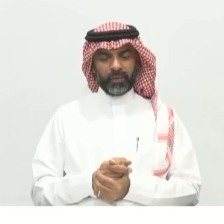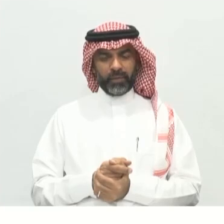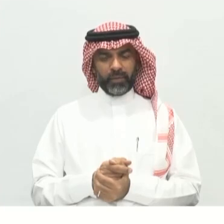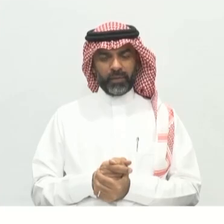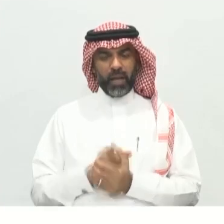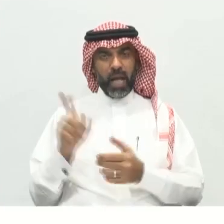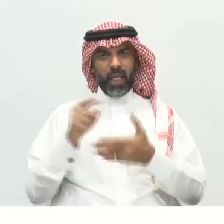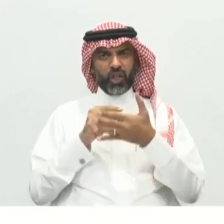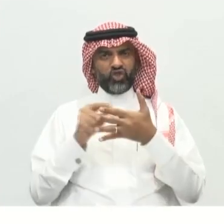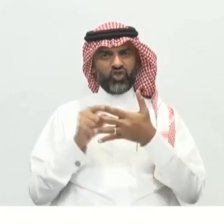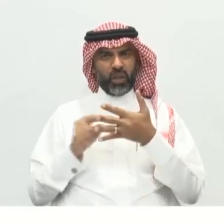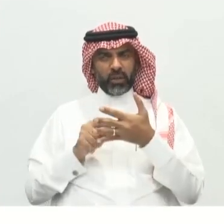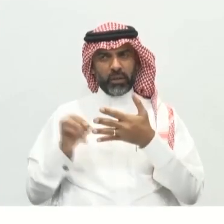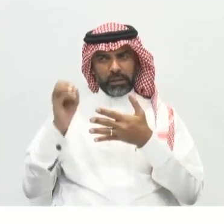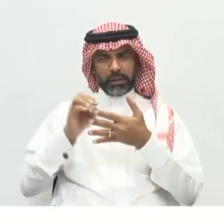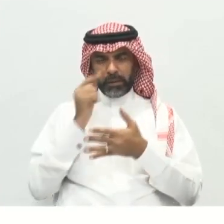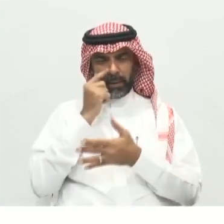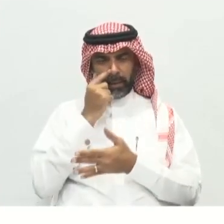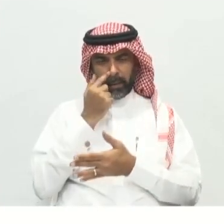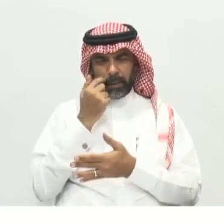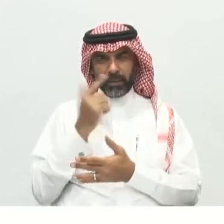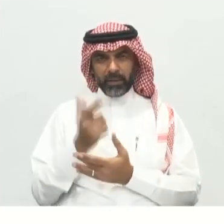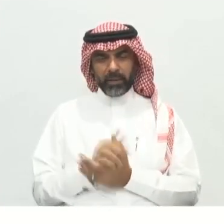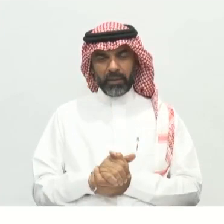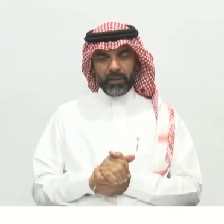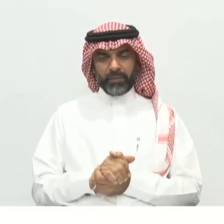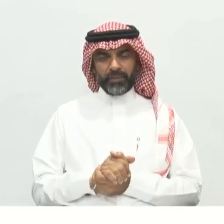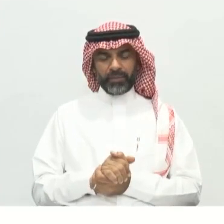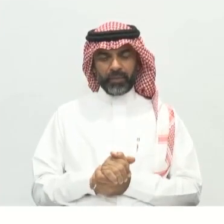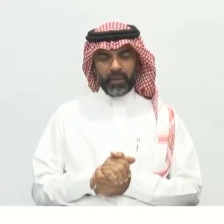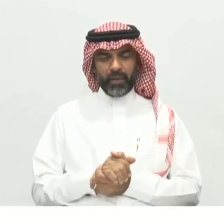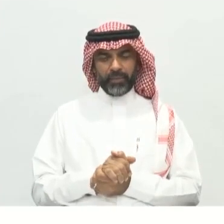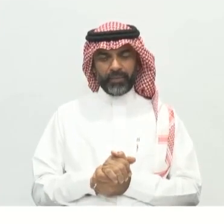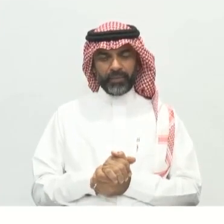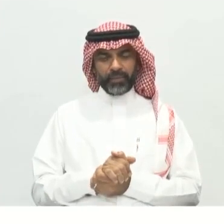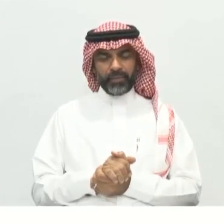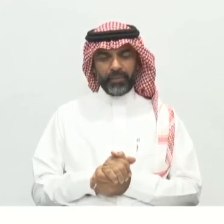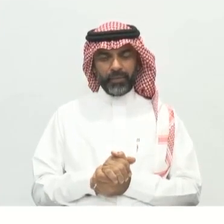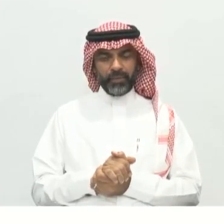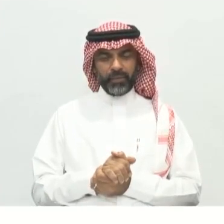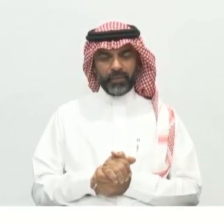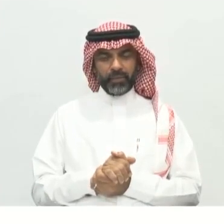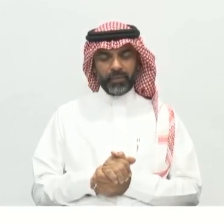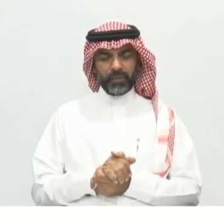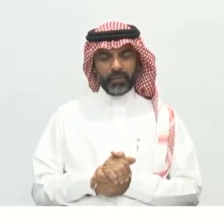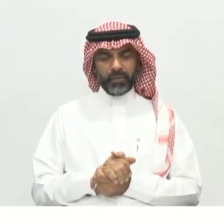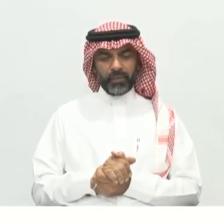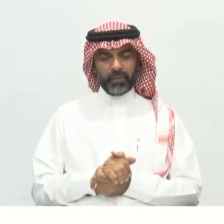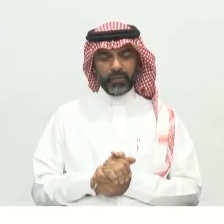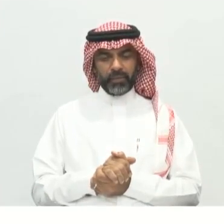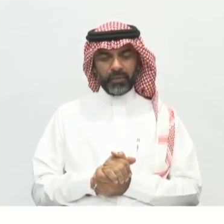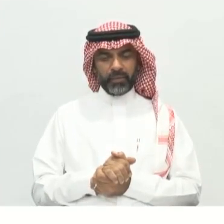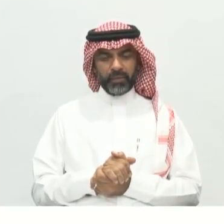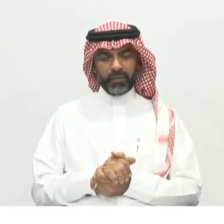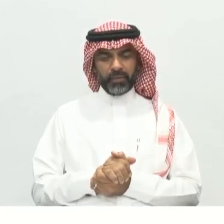متغير قرار متغير القرار سيكون من اي نوع احسنتم من نوع العدد الصحيح لكتابه ترتيبه